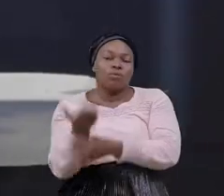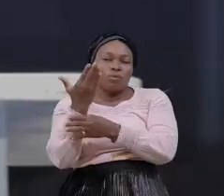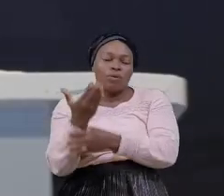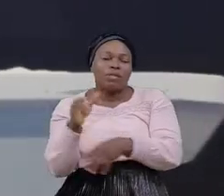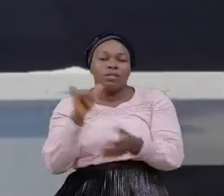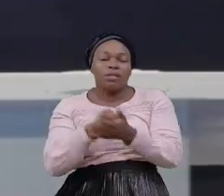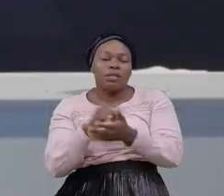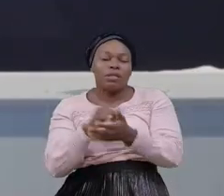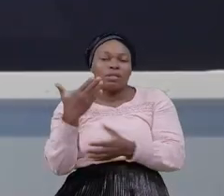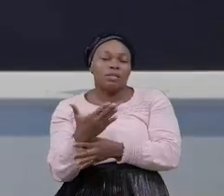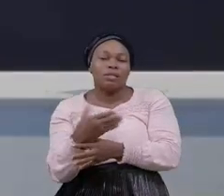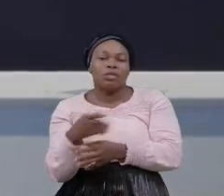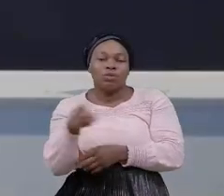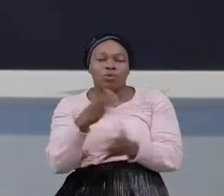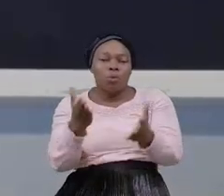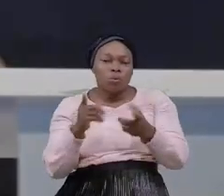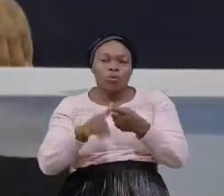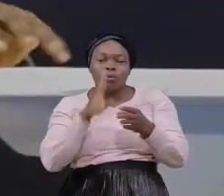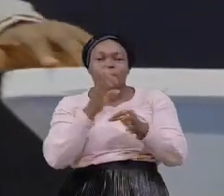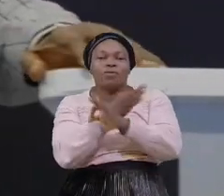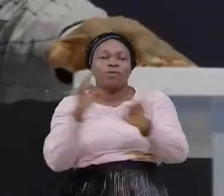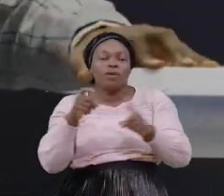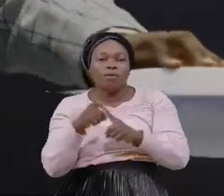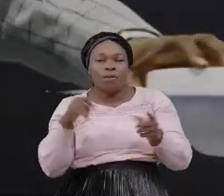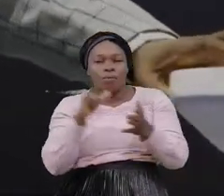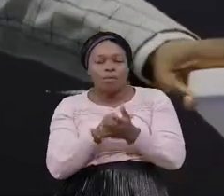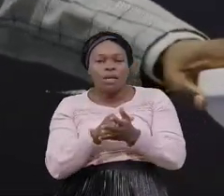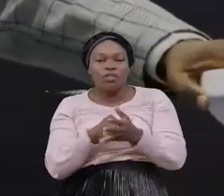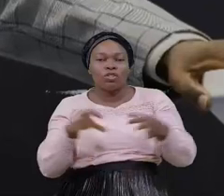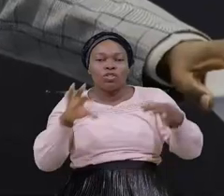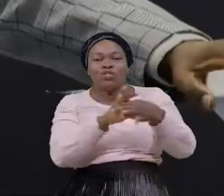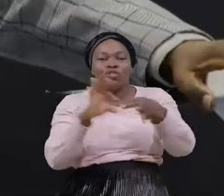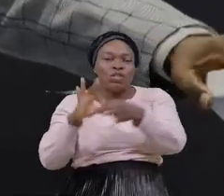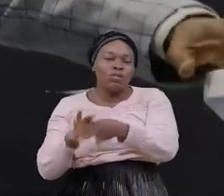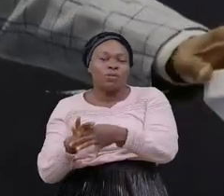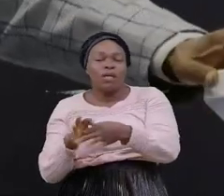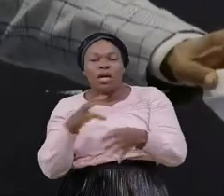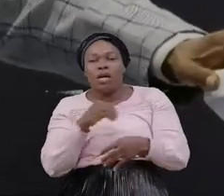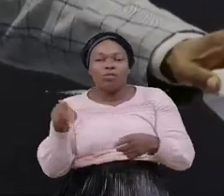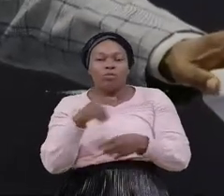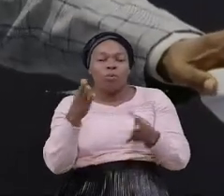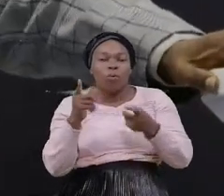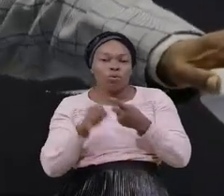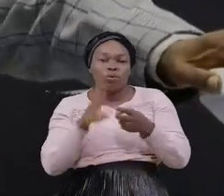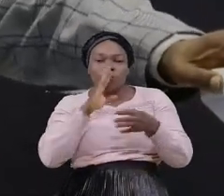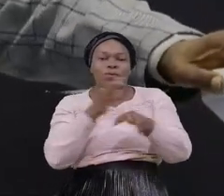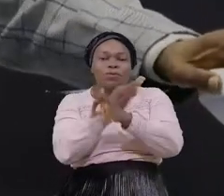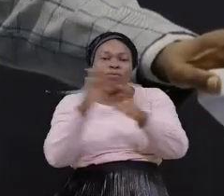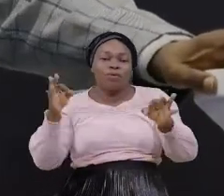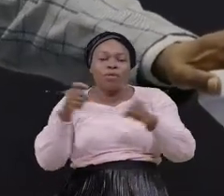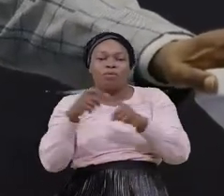voulez être affranchi, libéré des chaînes, des liens. Vous voulez être affranchi de